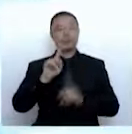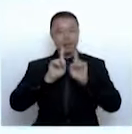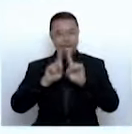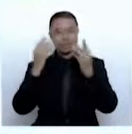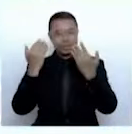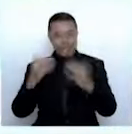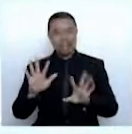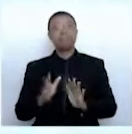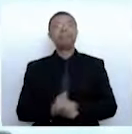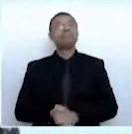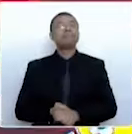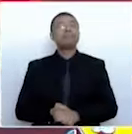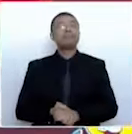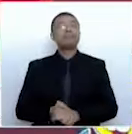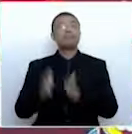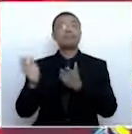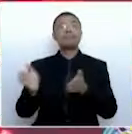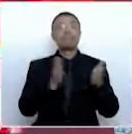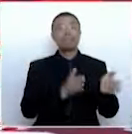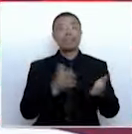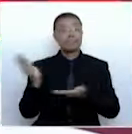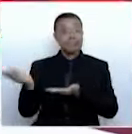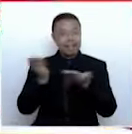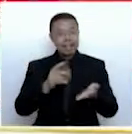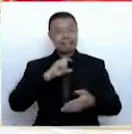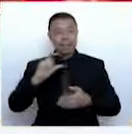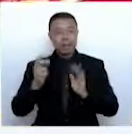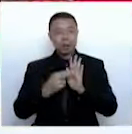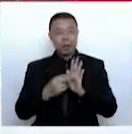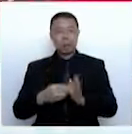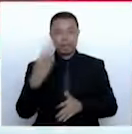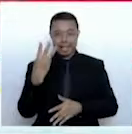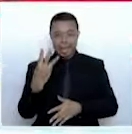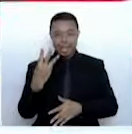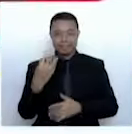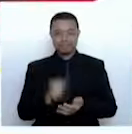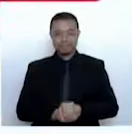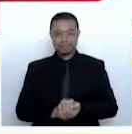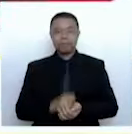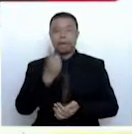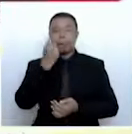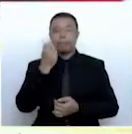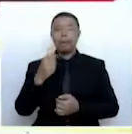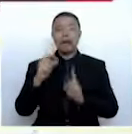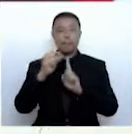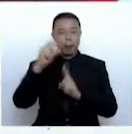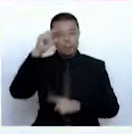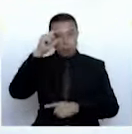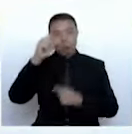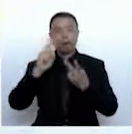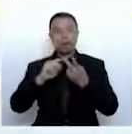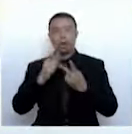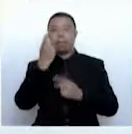2. Baik, selanjutnya kami persilakan pasangan calon nomor urut 3, Bapak Pramono Anung